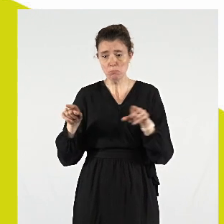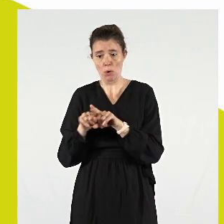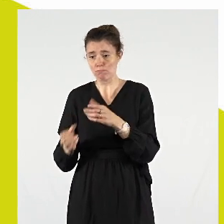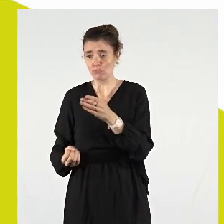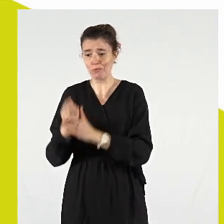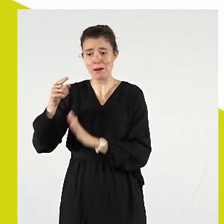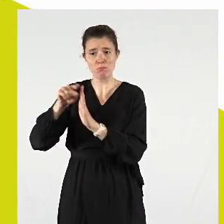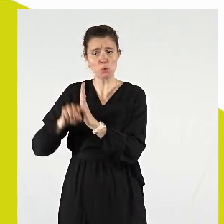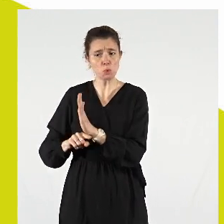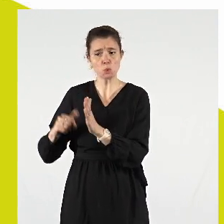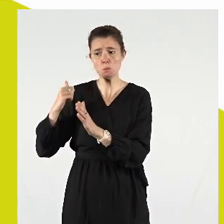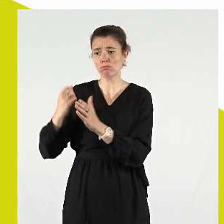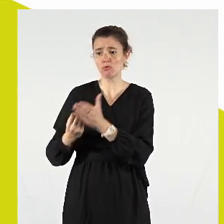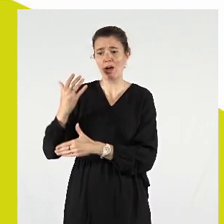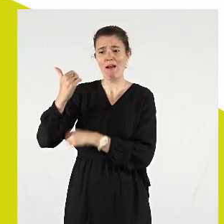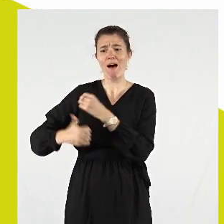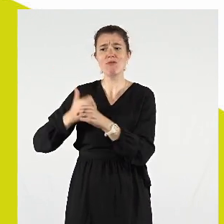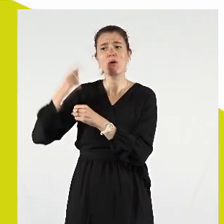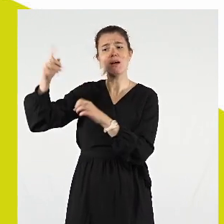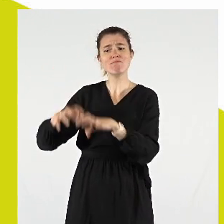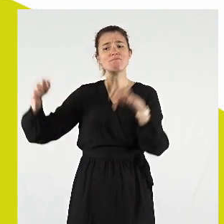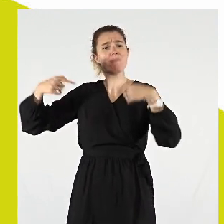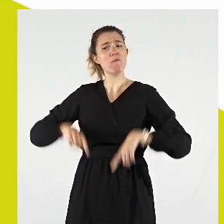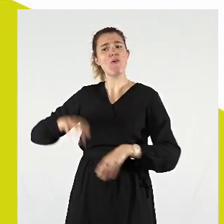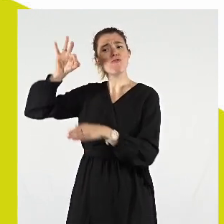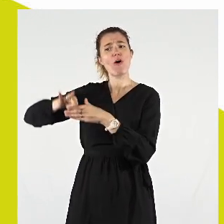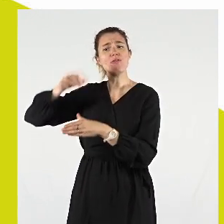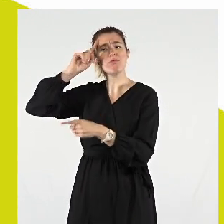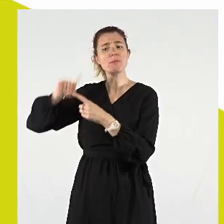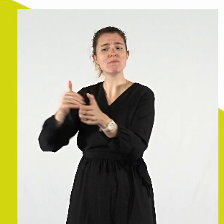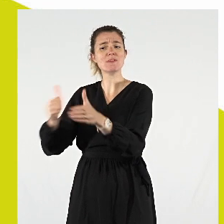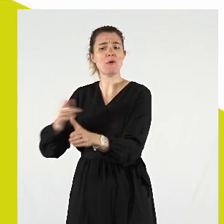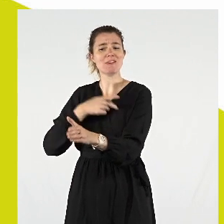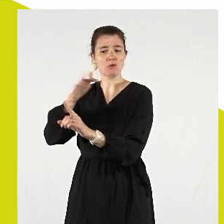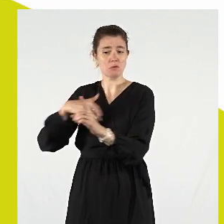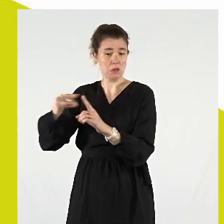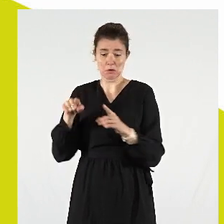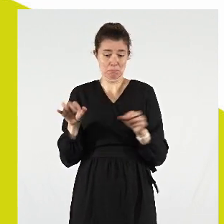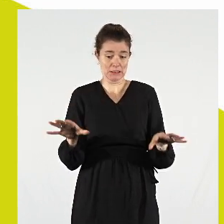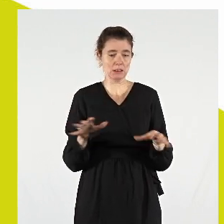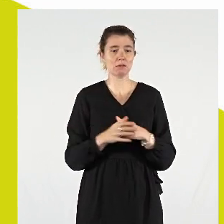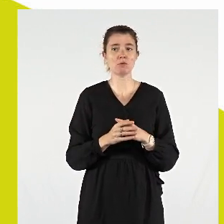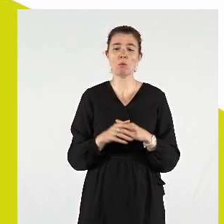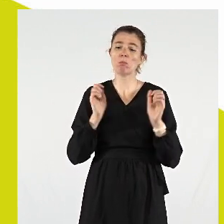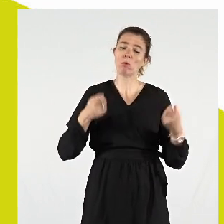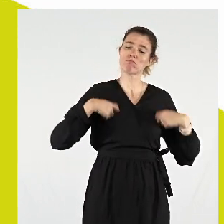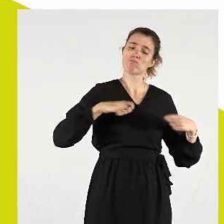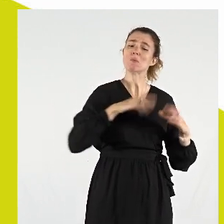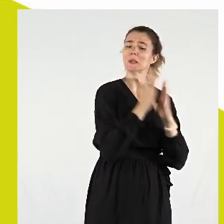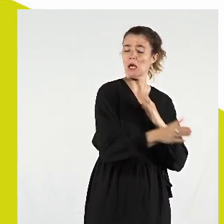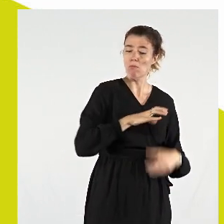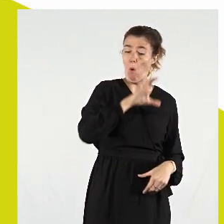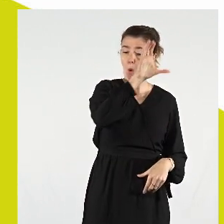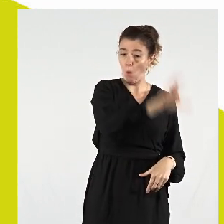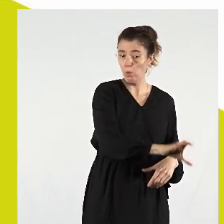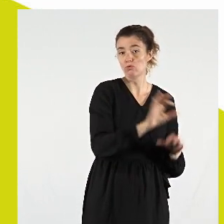année votées par le Parlement en direction du secteur médico-social. Alors il y a des coûts directs importants, le